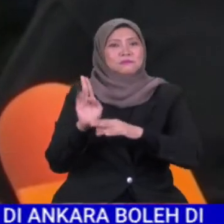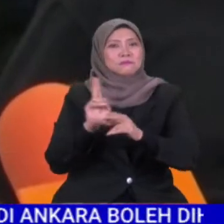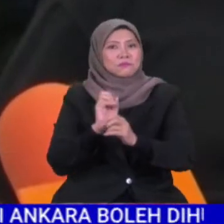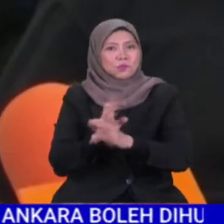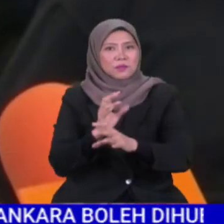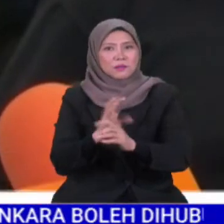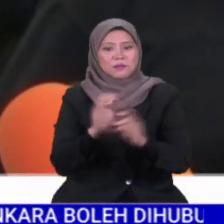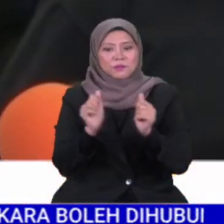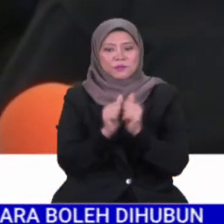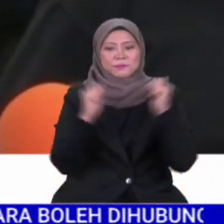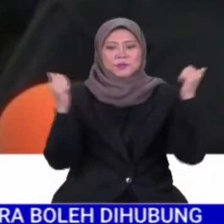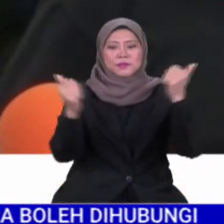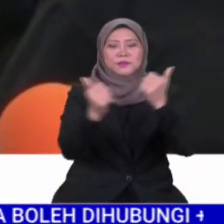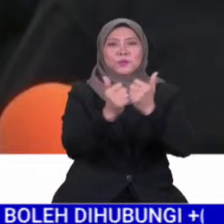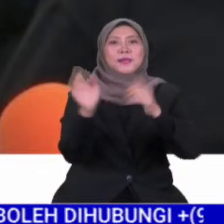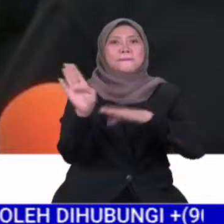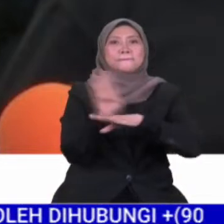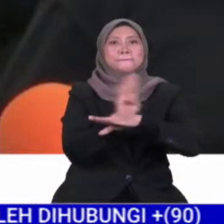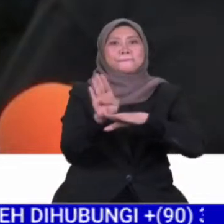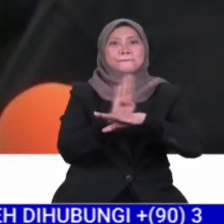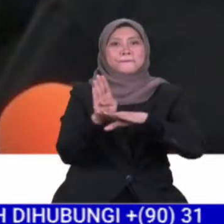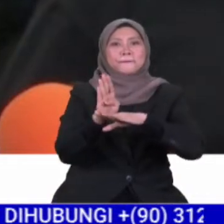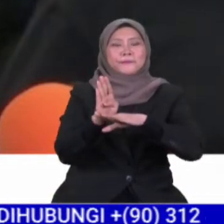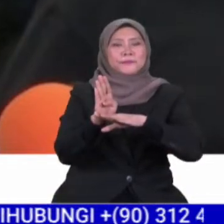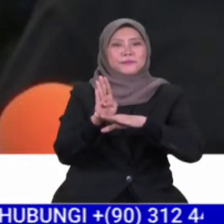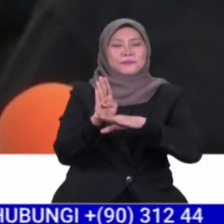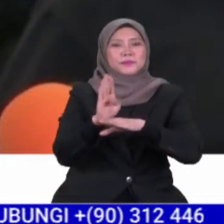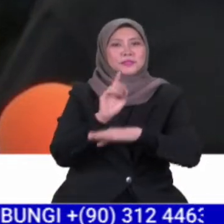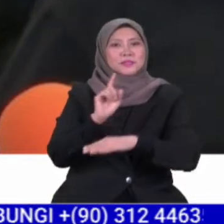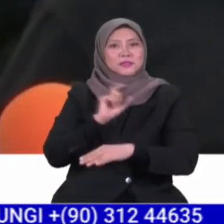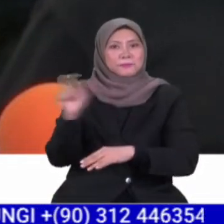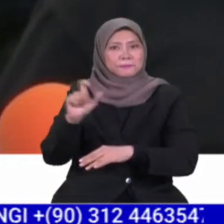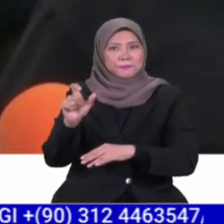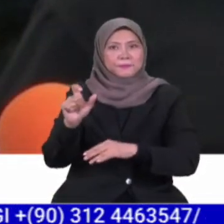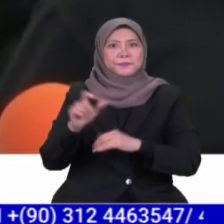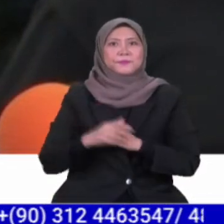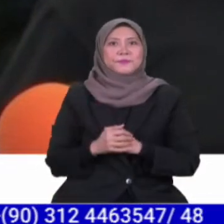telah dan sedang berurus dengan persatuan-persatuan peniaga Muslim se-Malaysia,